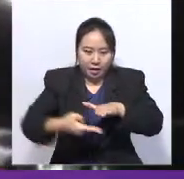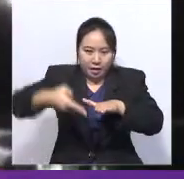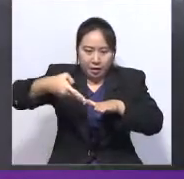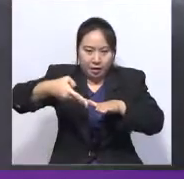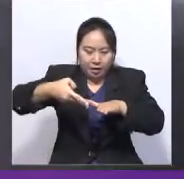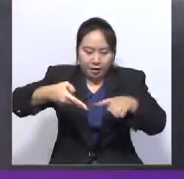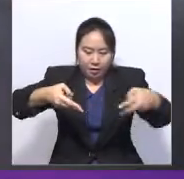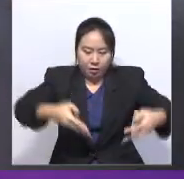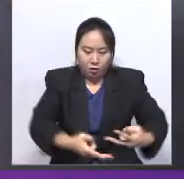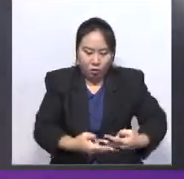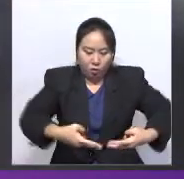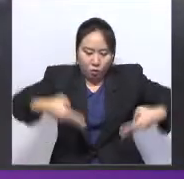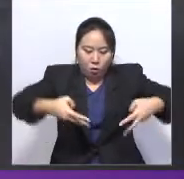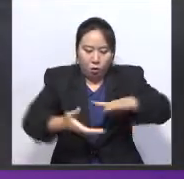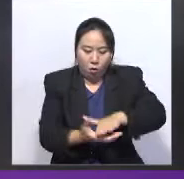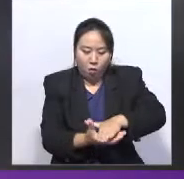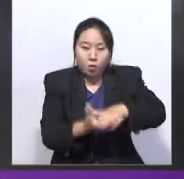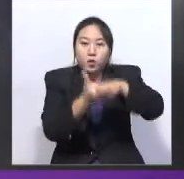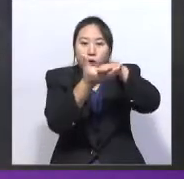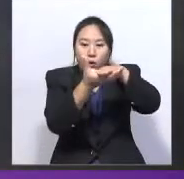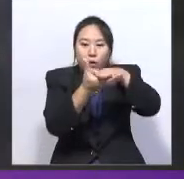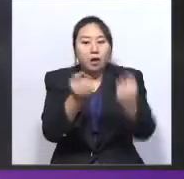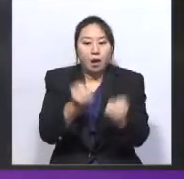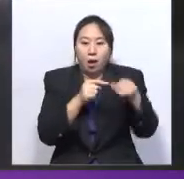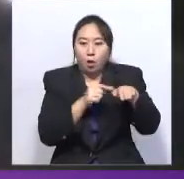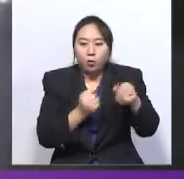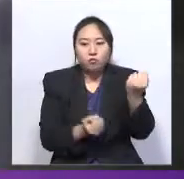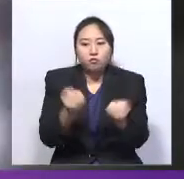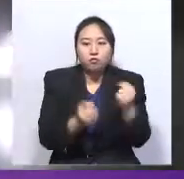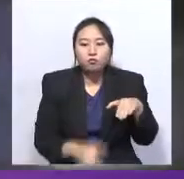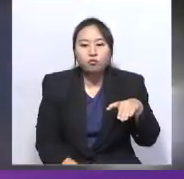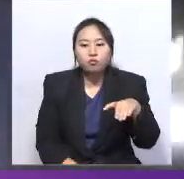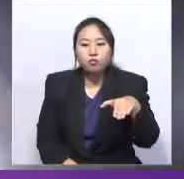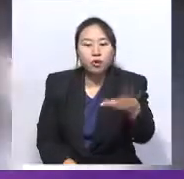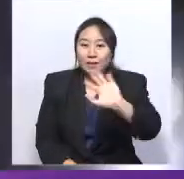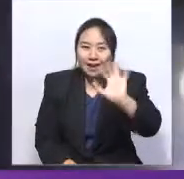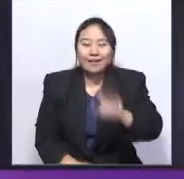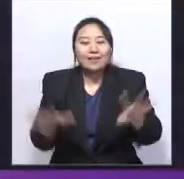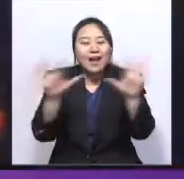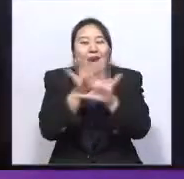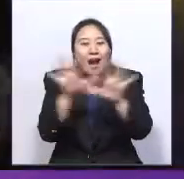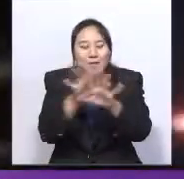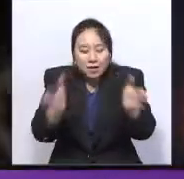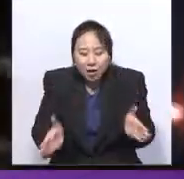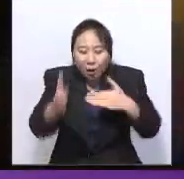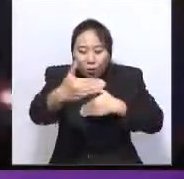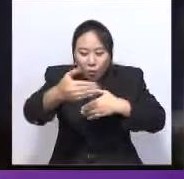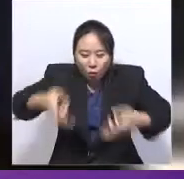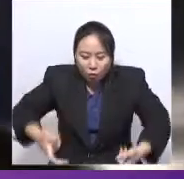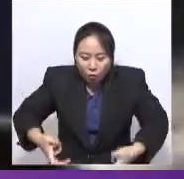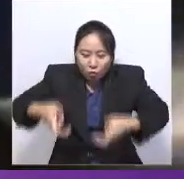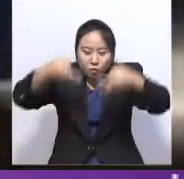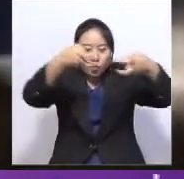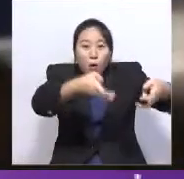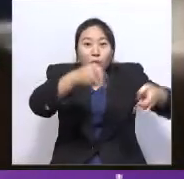ที่4มุมครับแล้วก็ยกลอยขึ้นครับผมรถนี่ไม่ได้ขับเคลื่อนได้นะครับ คล้ายๆกับยกคอนเทนเนอร์ประมาณนี้ใช่ไหมครับ แต่